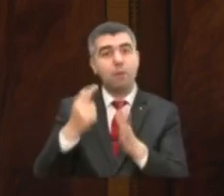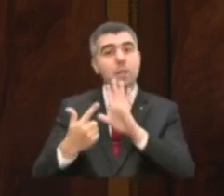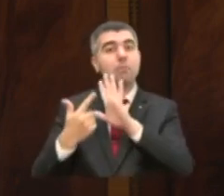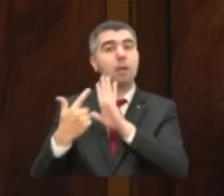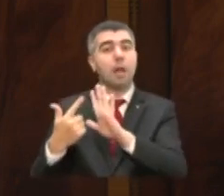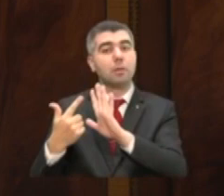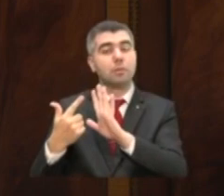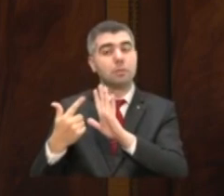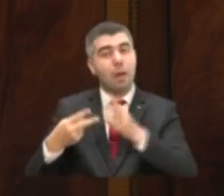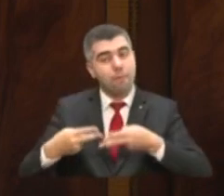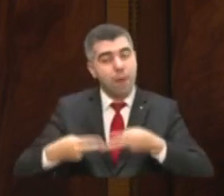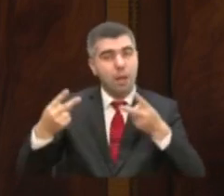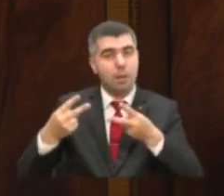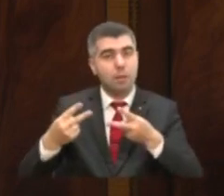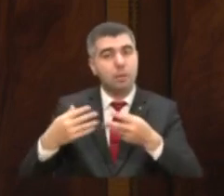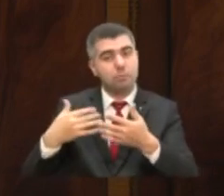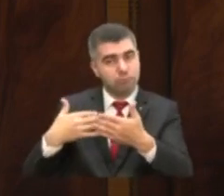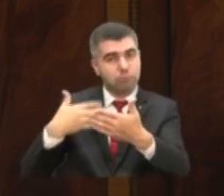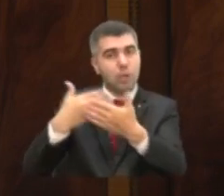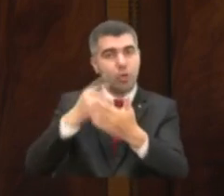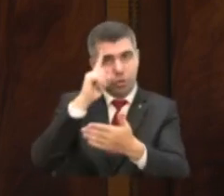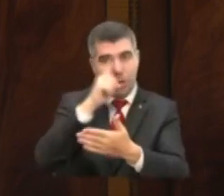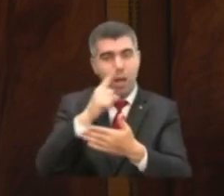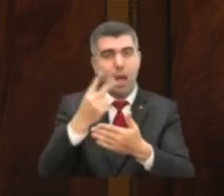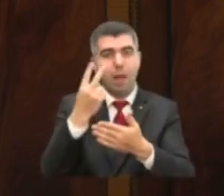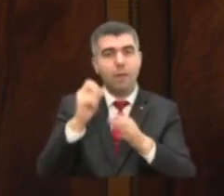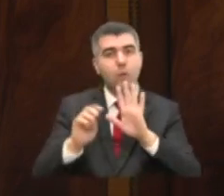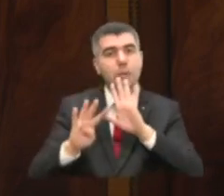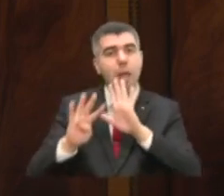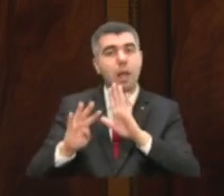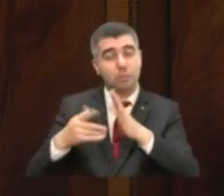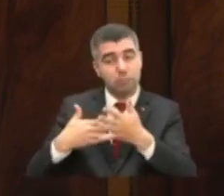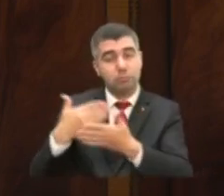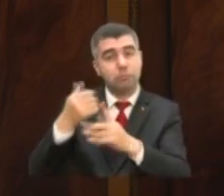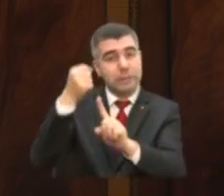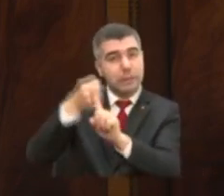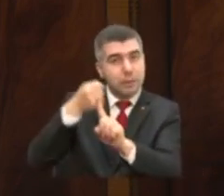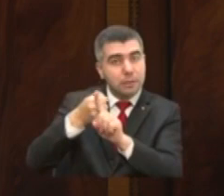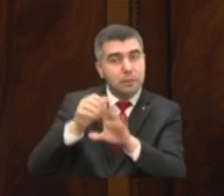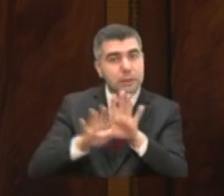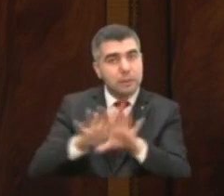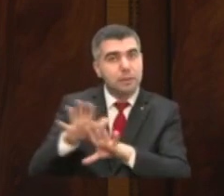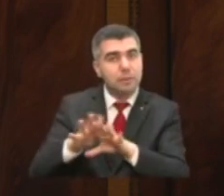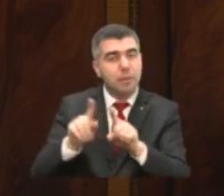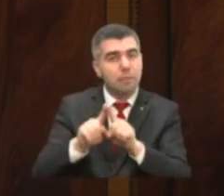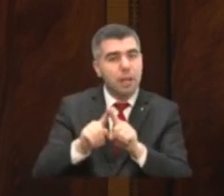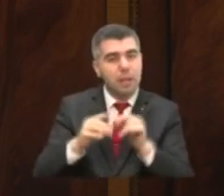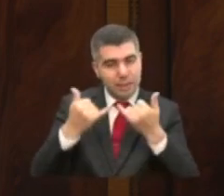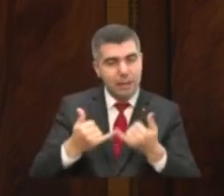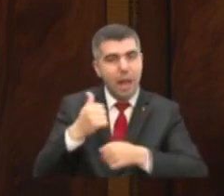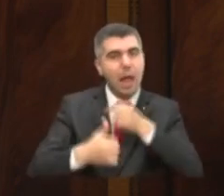في 2019، والحمد لله البرامج ديال هاد السنتين نفذت فواحد النسبه، باقي ما درناش التقييم النهائي